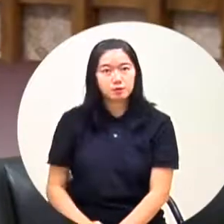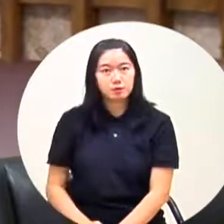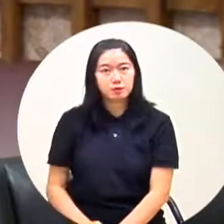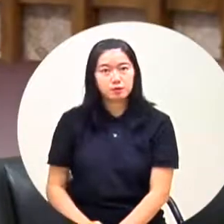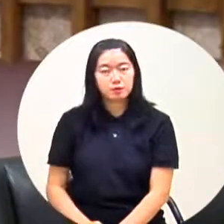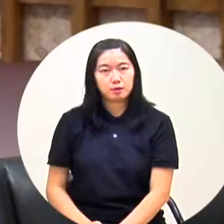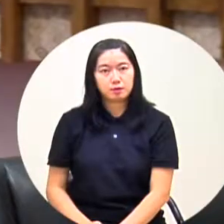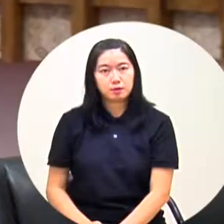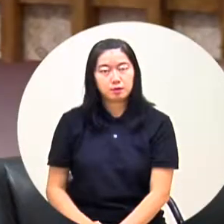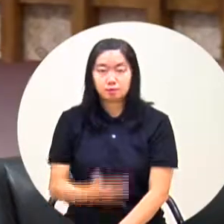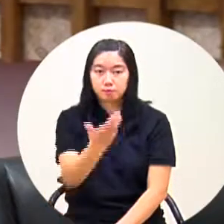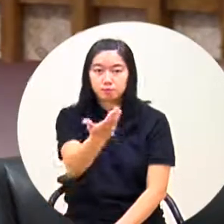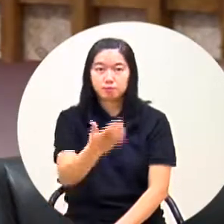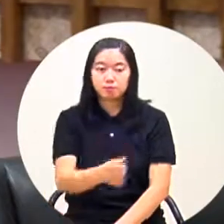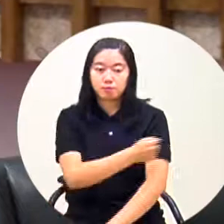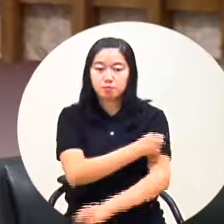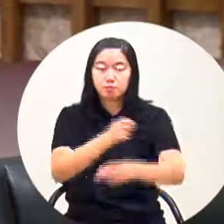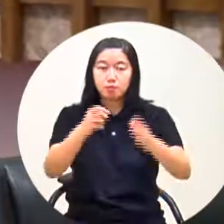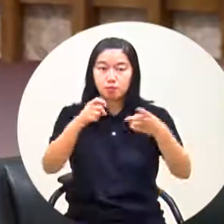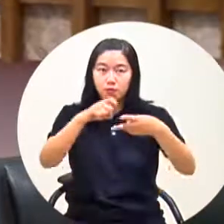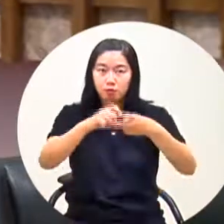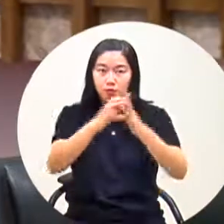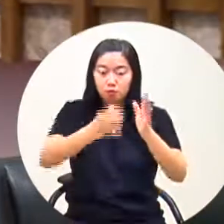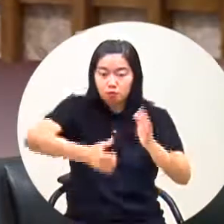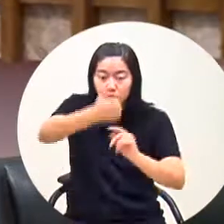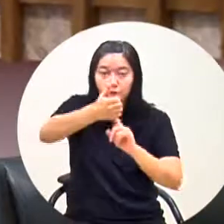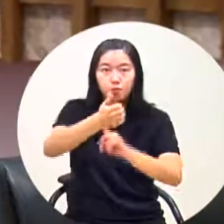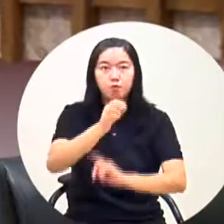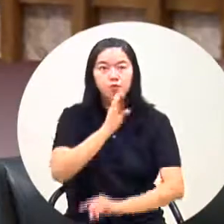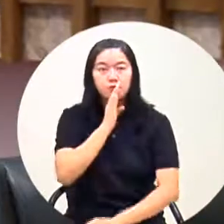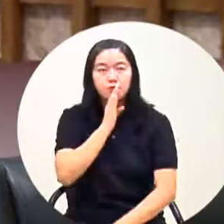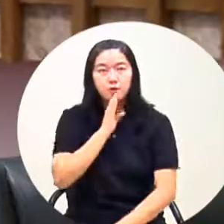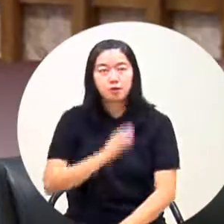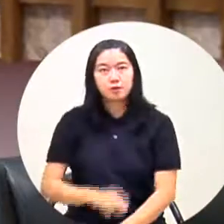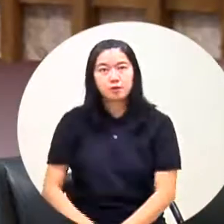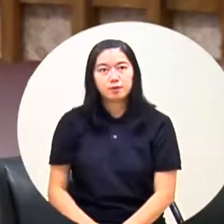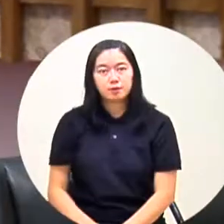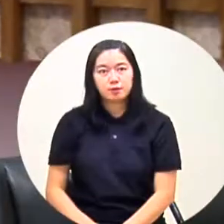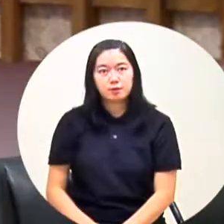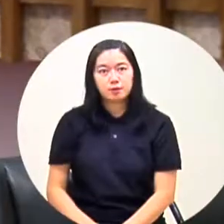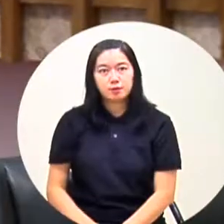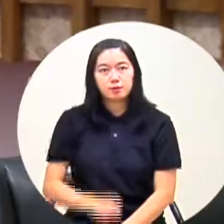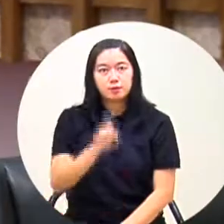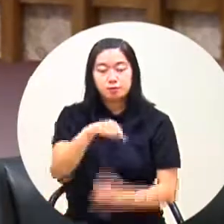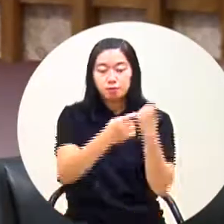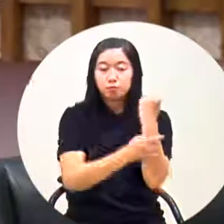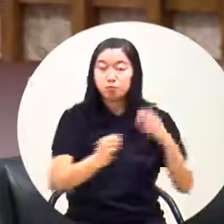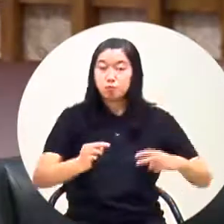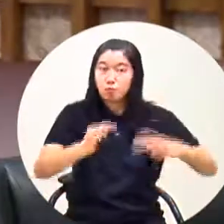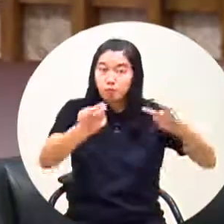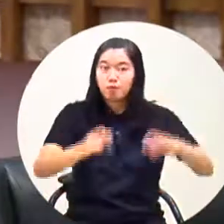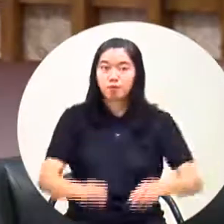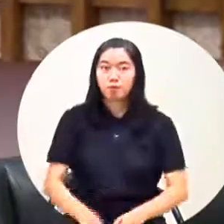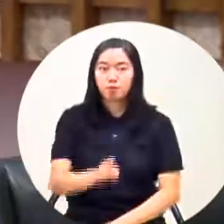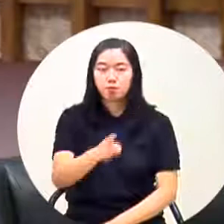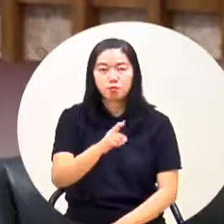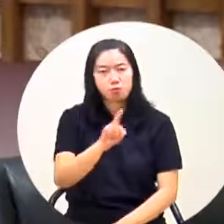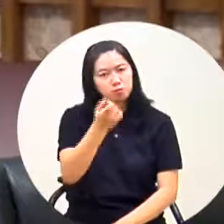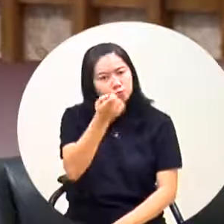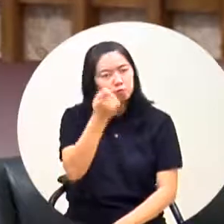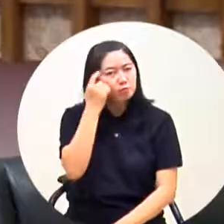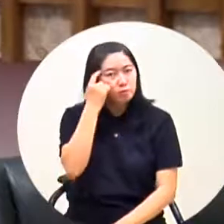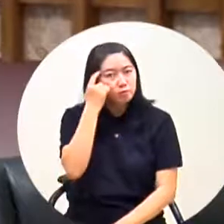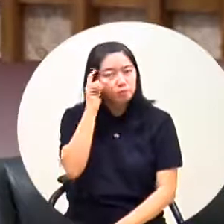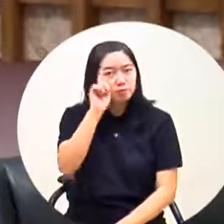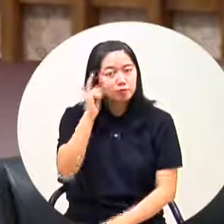为一个劳工局长，啊，即摆要新嘅修法，你有差不多小我知影讲新嘅修法是安